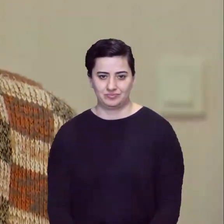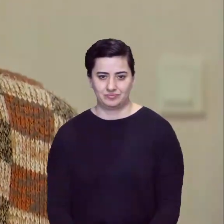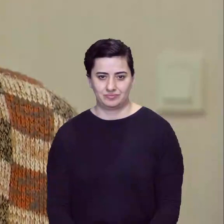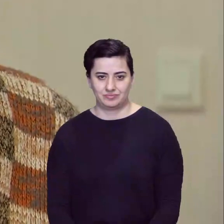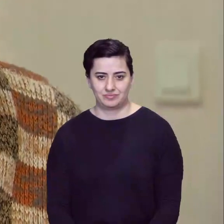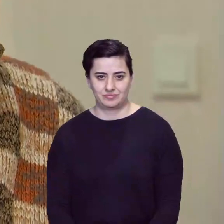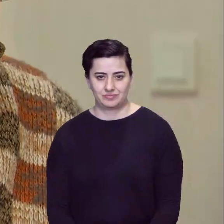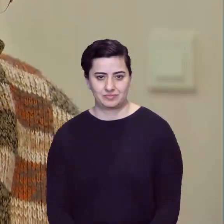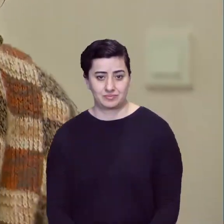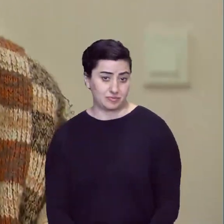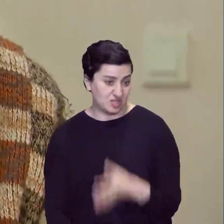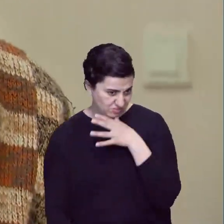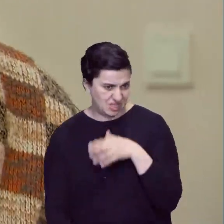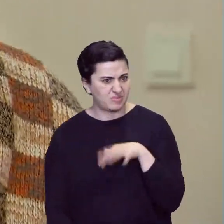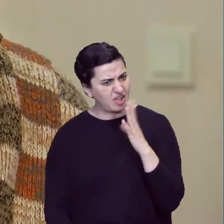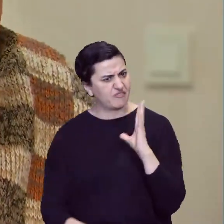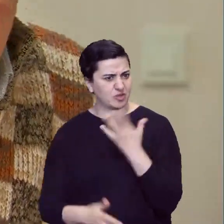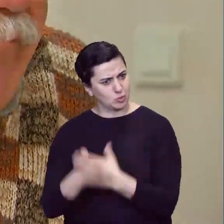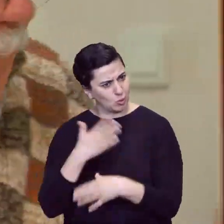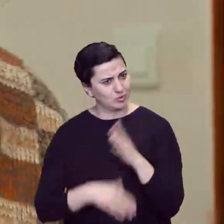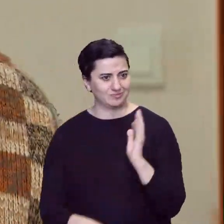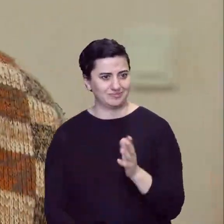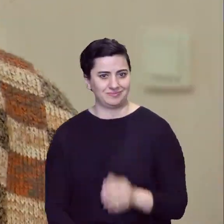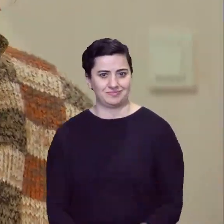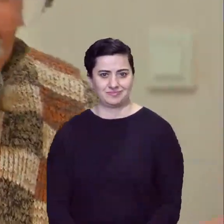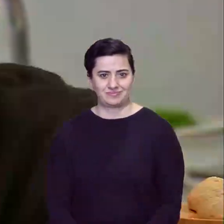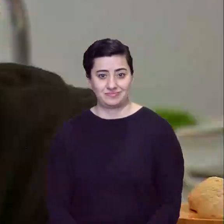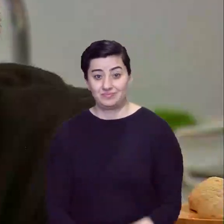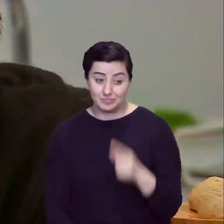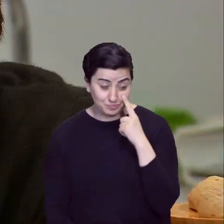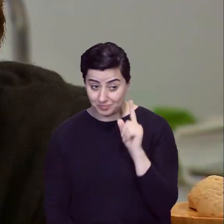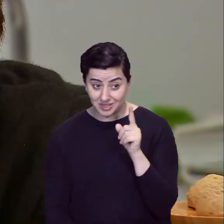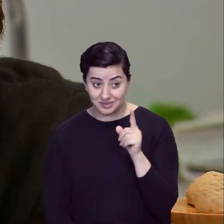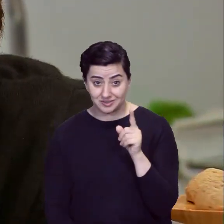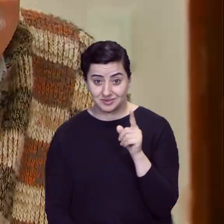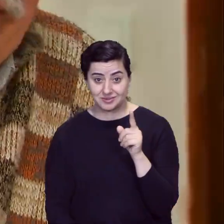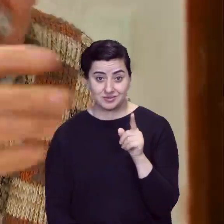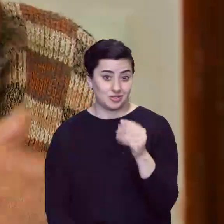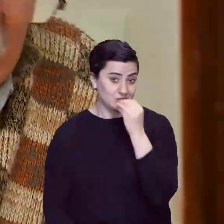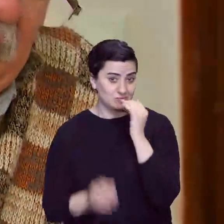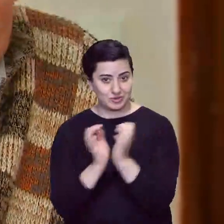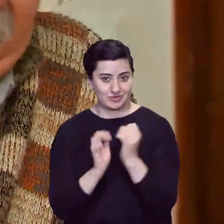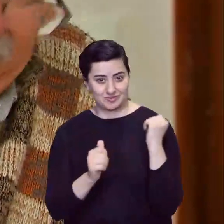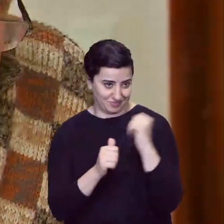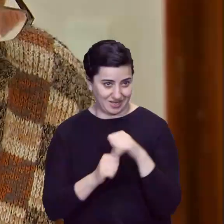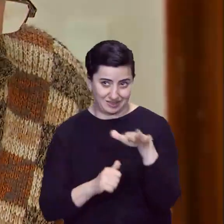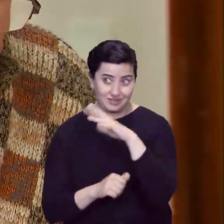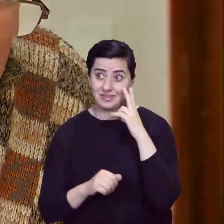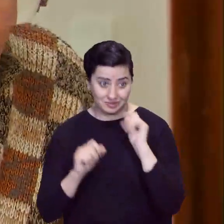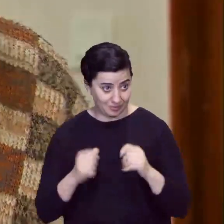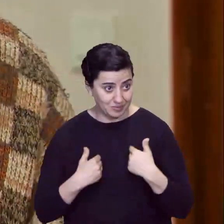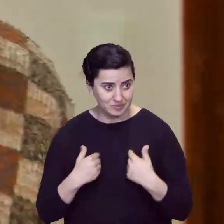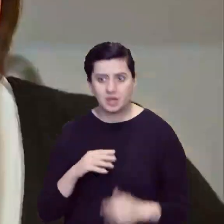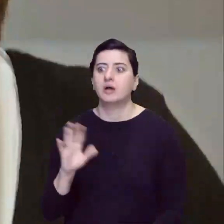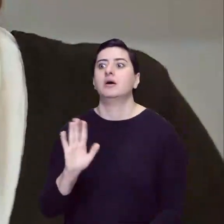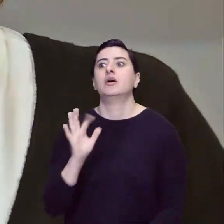ödülün. Olmasın. Bilseydim daha çok yorulurdum yahu. Bana bak. İstersen mutfağı baştan düzenleyeyim ha, ne dersin? Aman